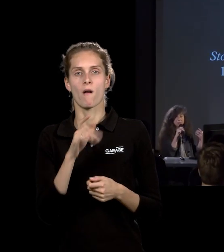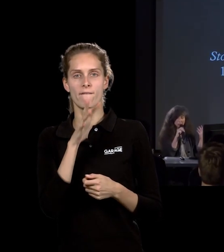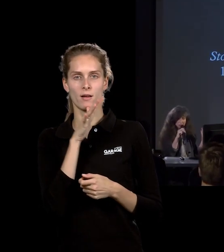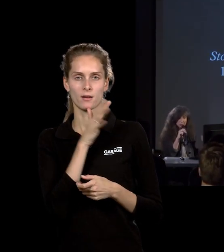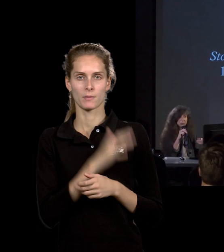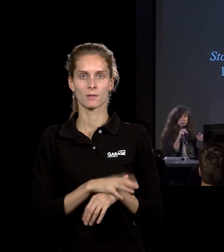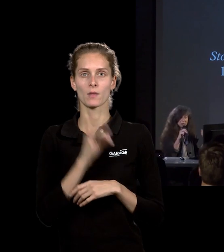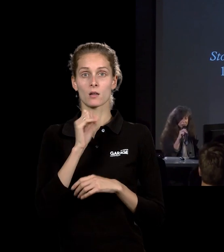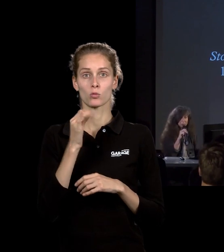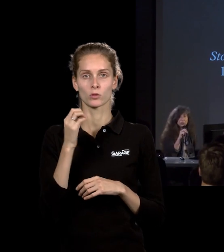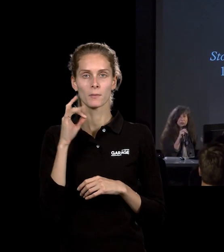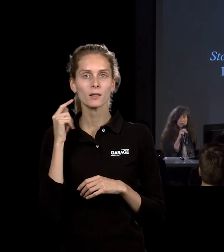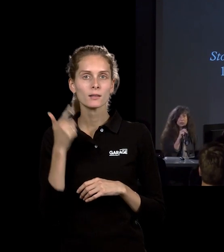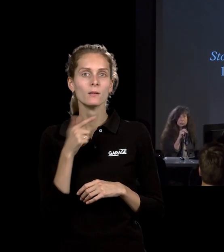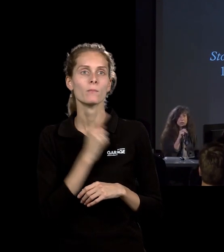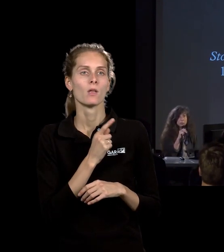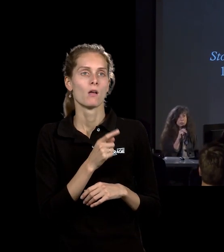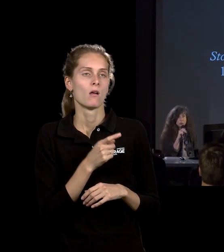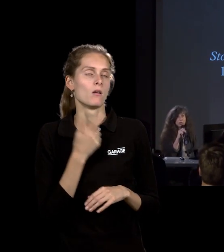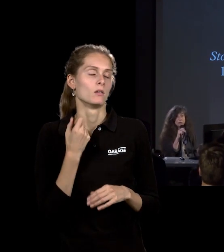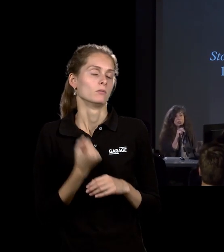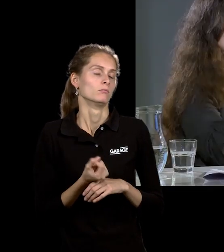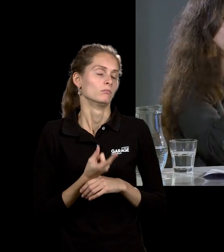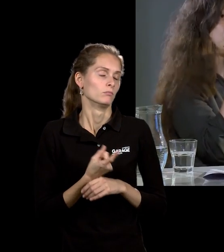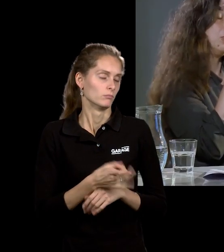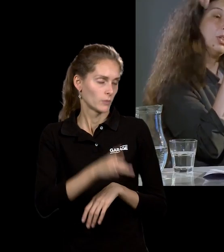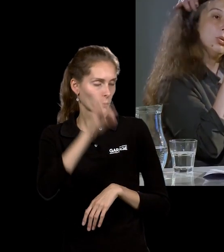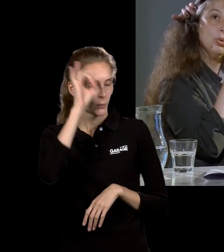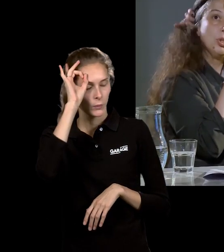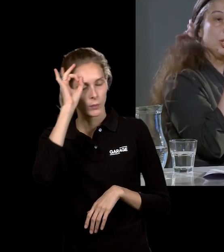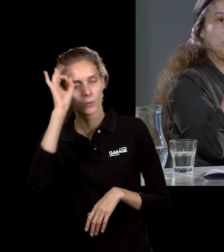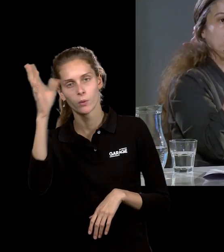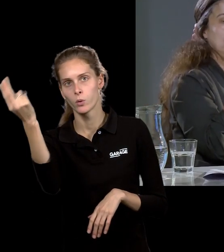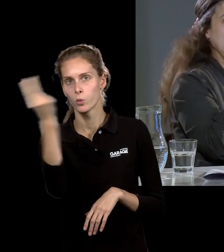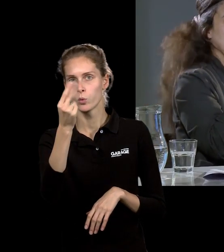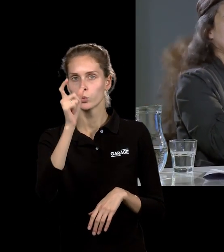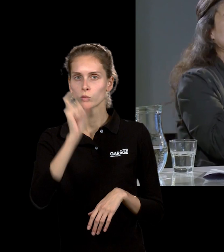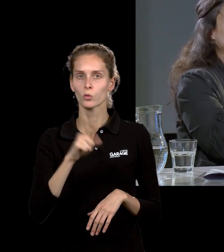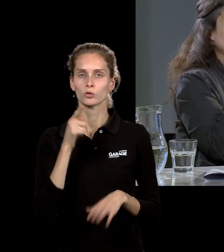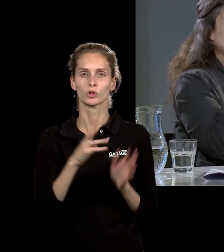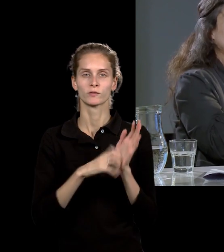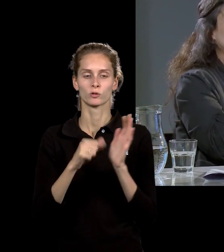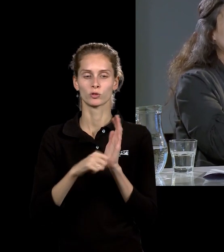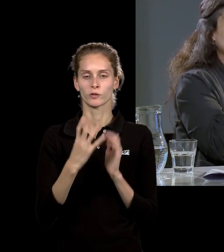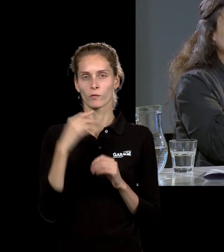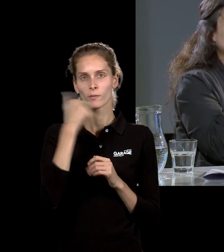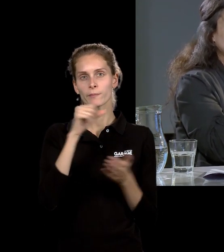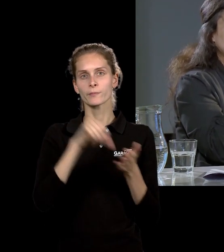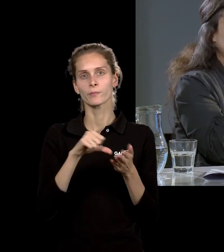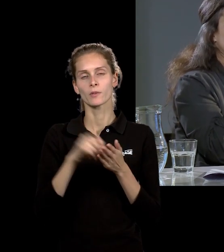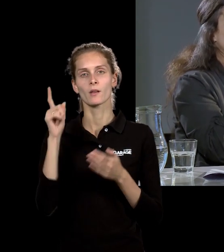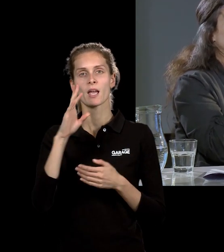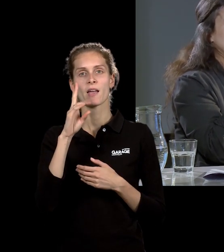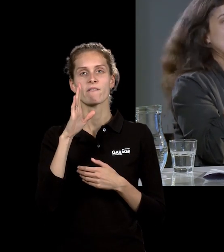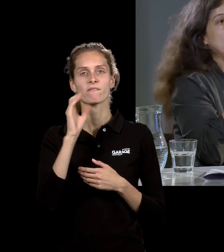Раушенберга становится дико знаменитым художником. В 1964 году он участвует в Венецианской